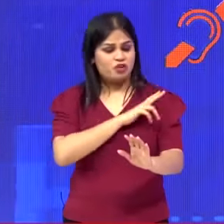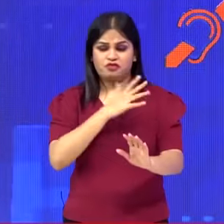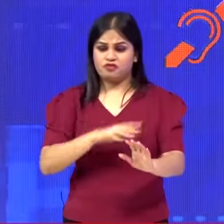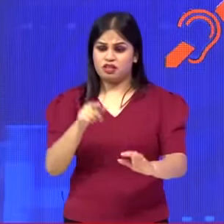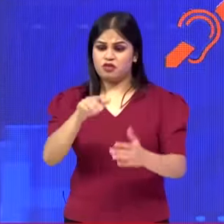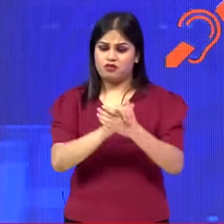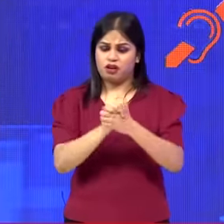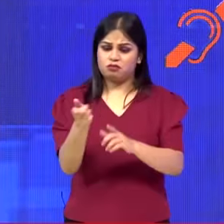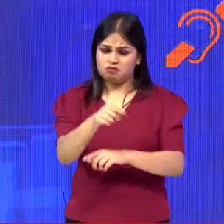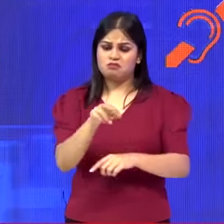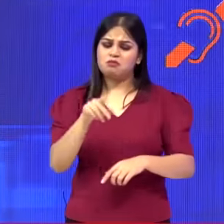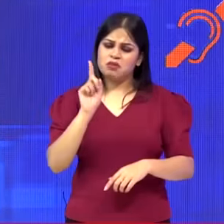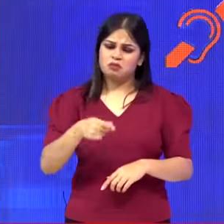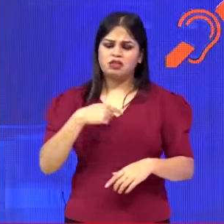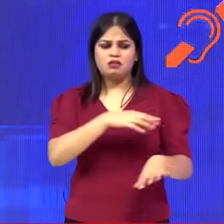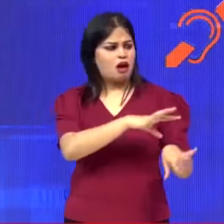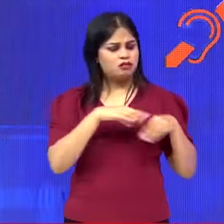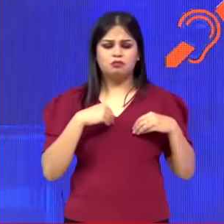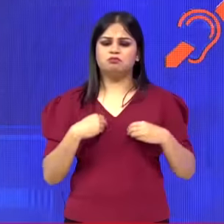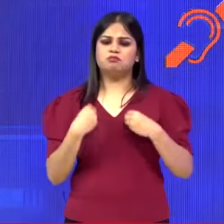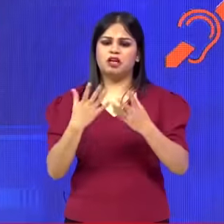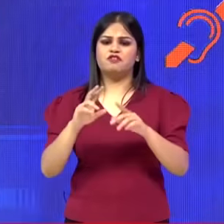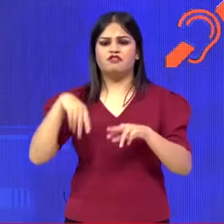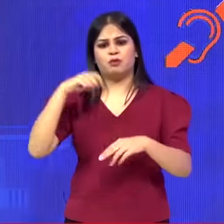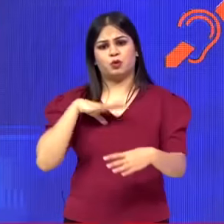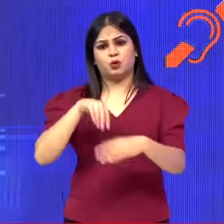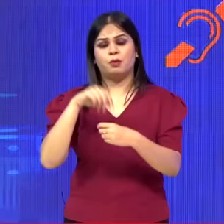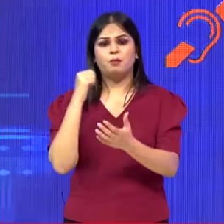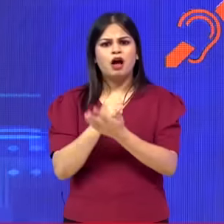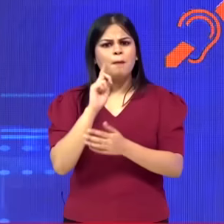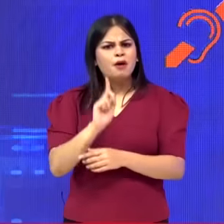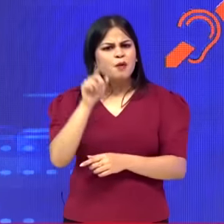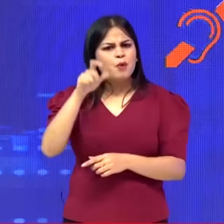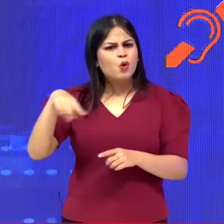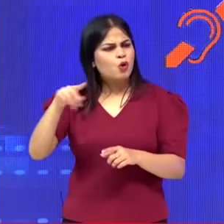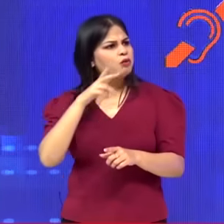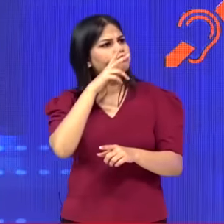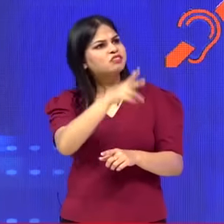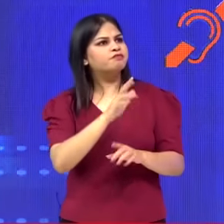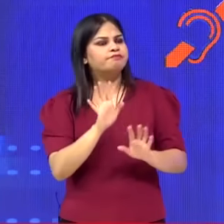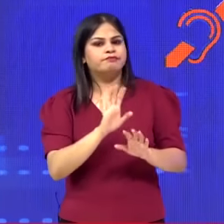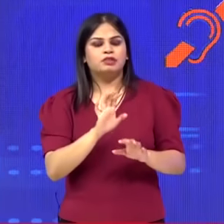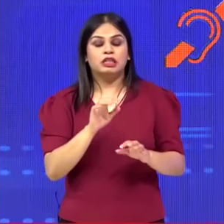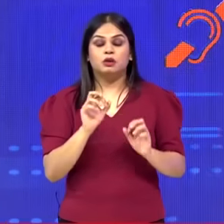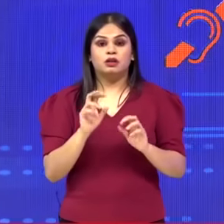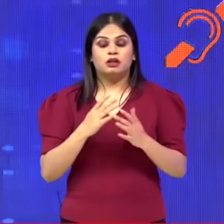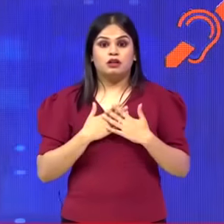शी इज अ फ्रेंड ऑफ हिज, आई डू द फिल्म। लेकिन वो हर जगह कहते रहते हैं कि मुझे उनसे बहुत डर लगता